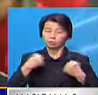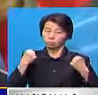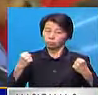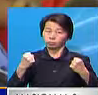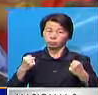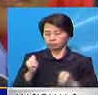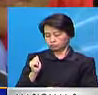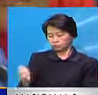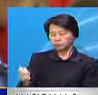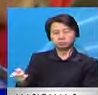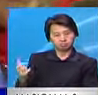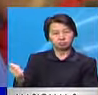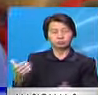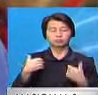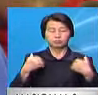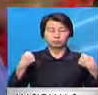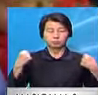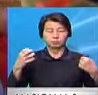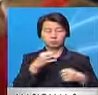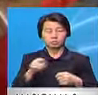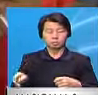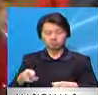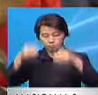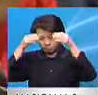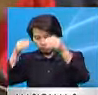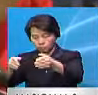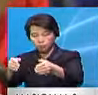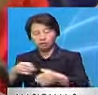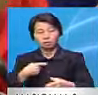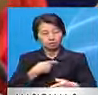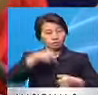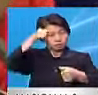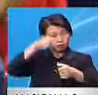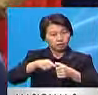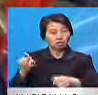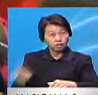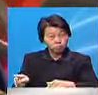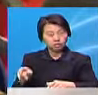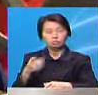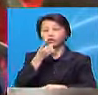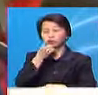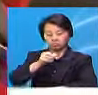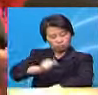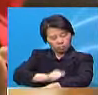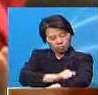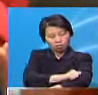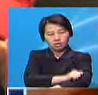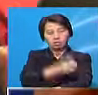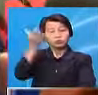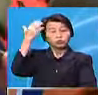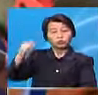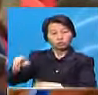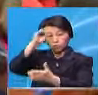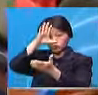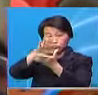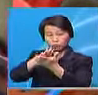kekuatan dirinya sendiri dan peringatanlah kita ingat jasa-jasa yang Abu Ahmad Datuk Wan Khairil.